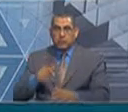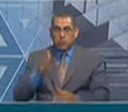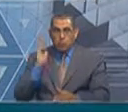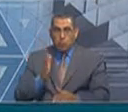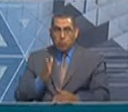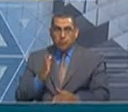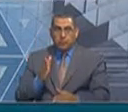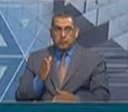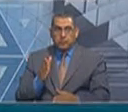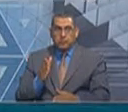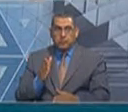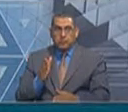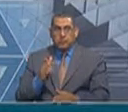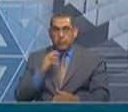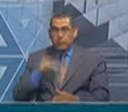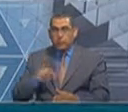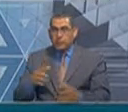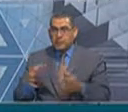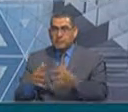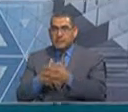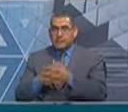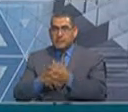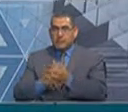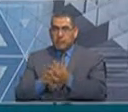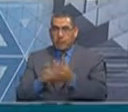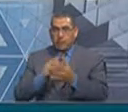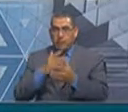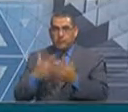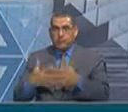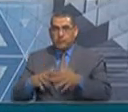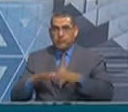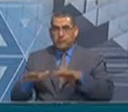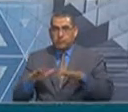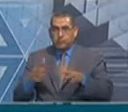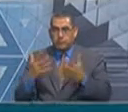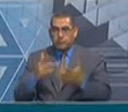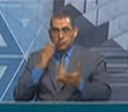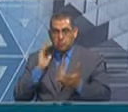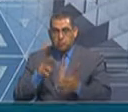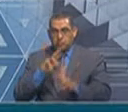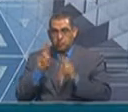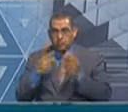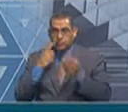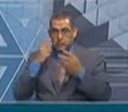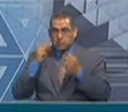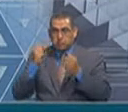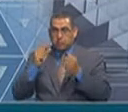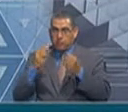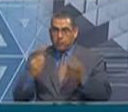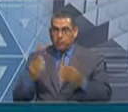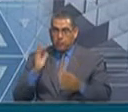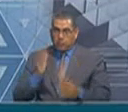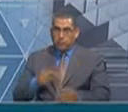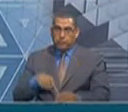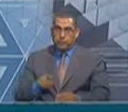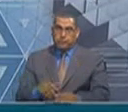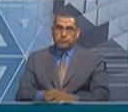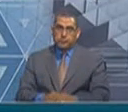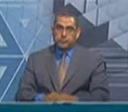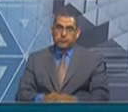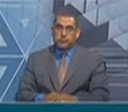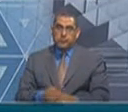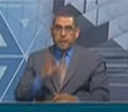بعض الحلحله خلال الساعات المقبله، هذا متوقع يعني بشكل جدي. نعم نعم.